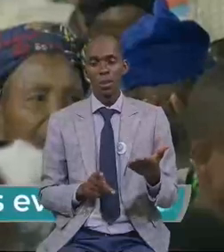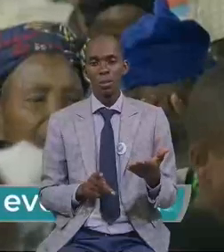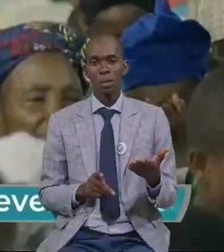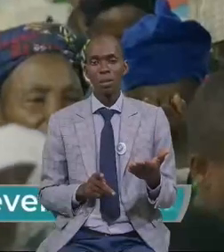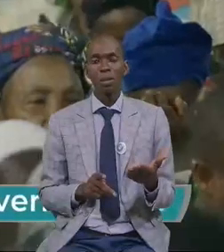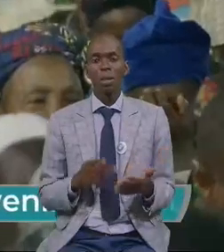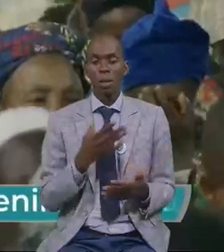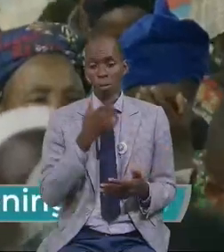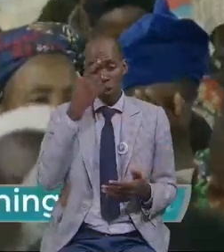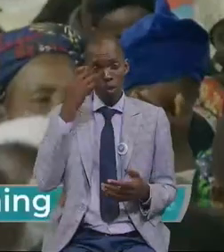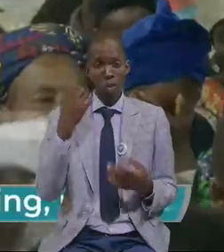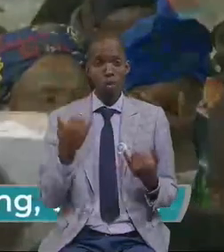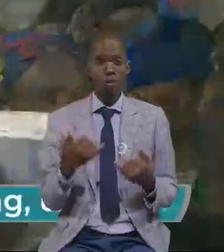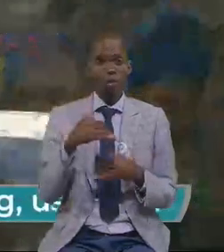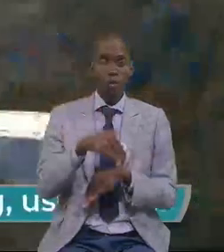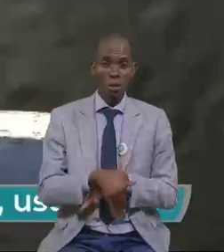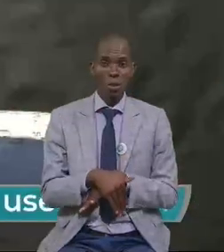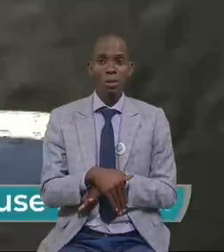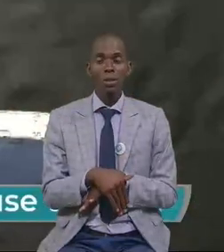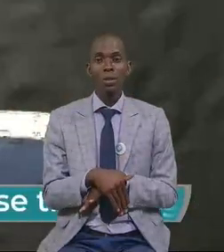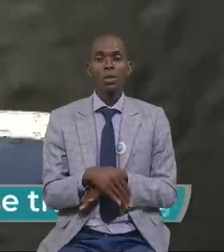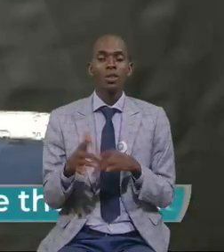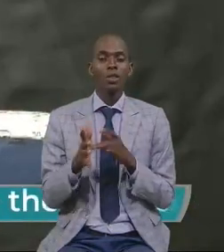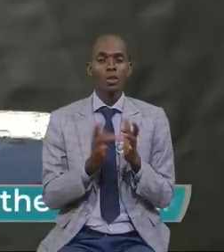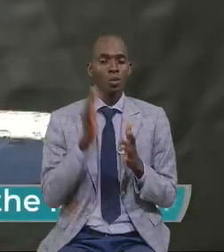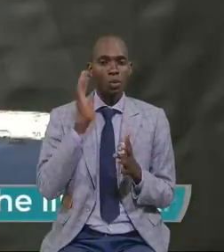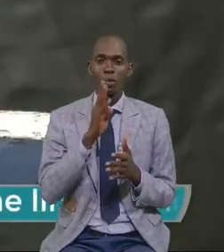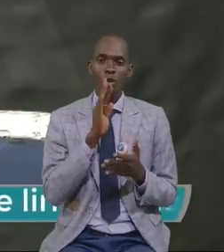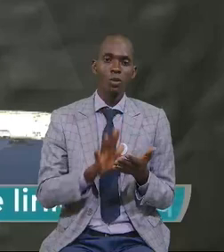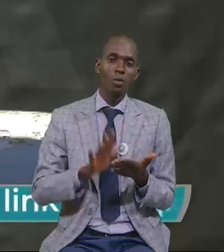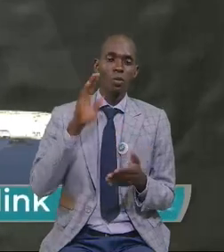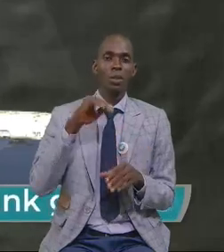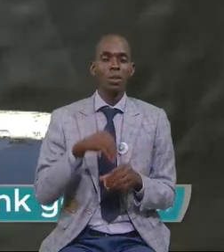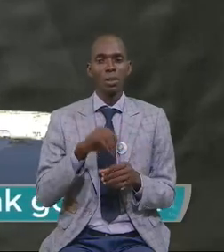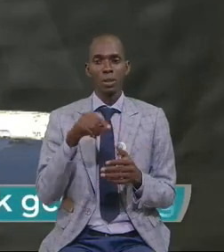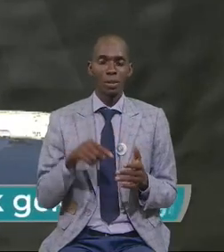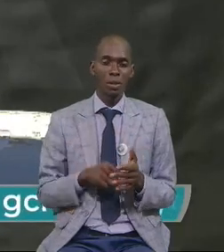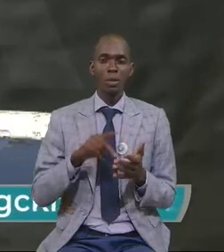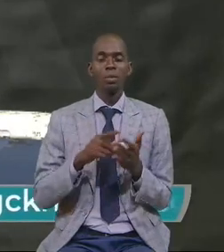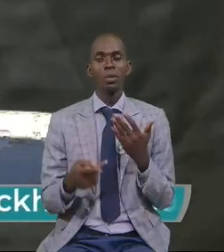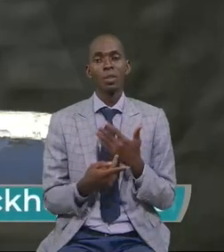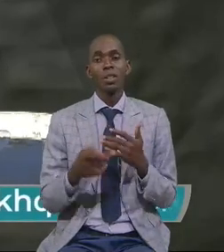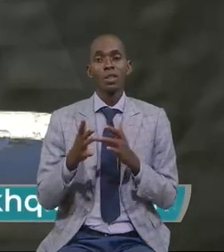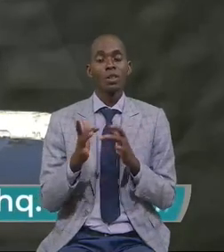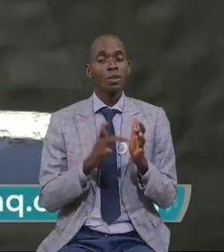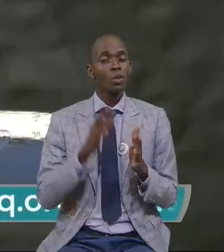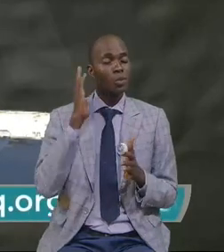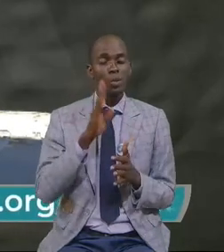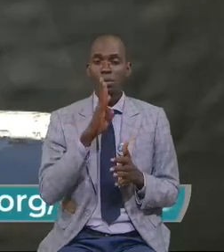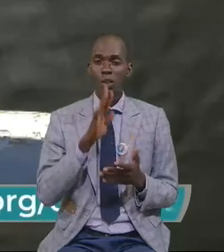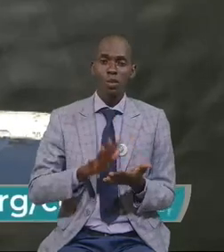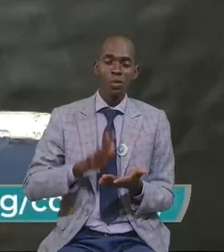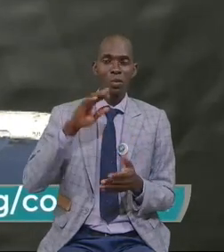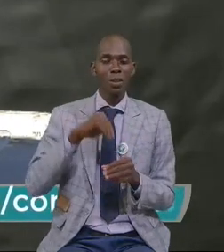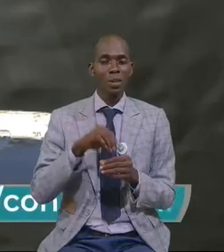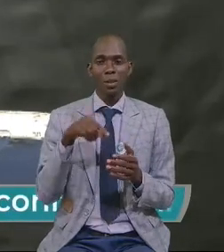Ce soir, Jésus sera glorifié dans cette assemblée. Jésus sera